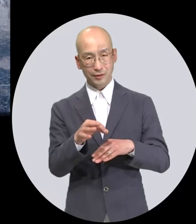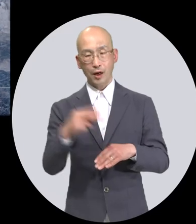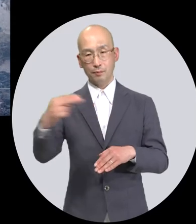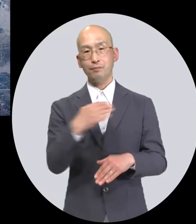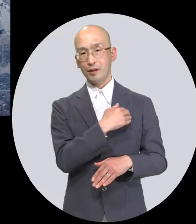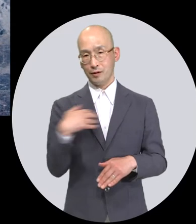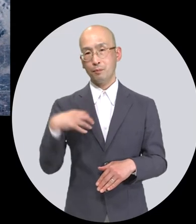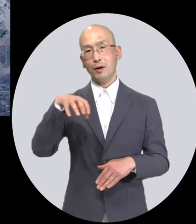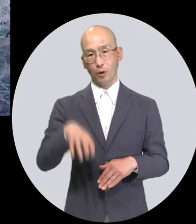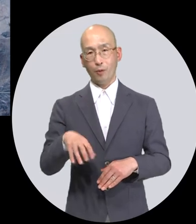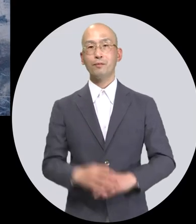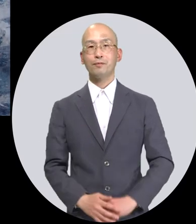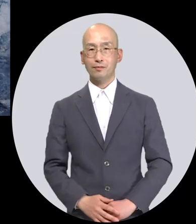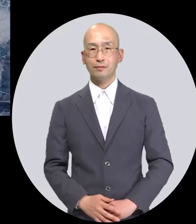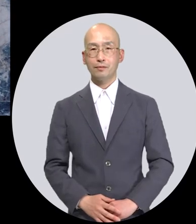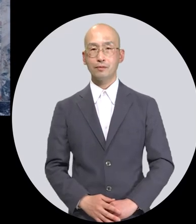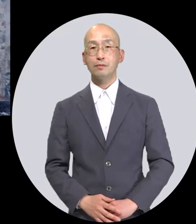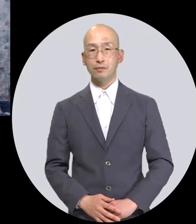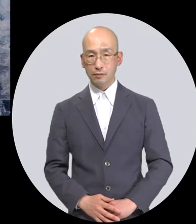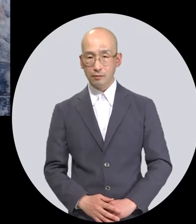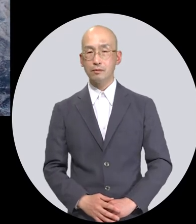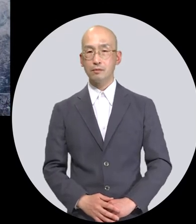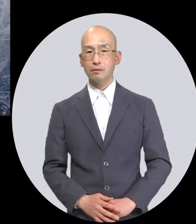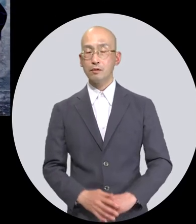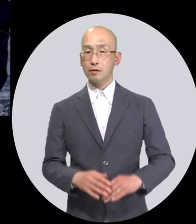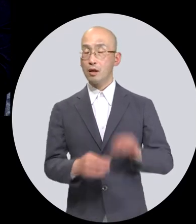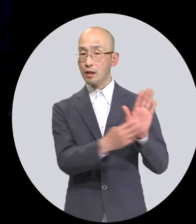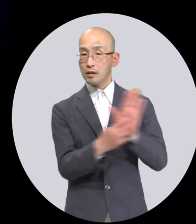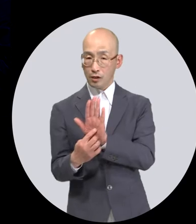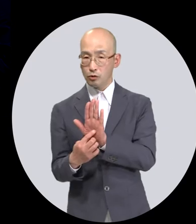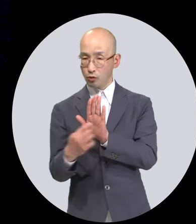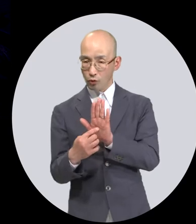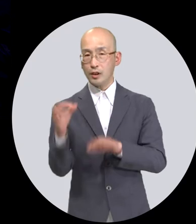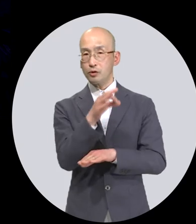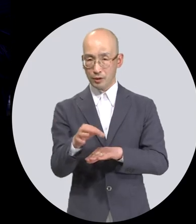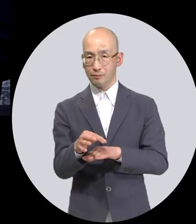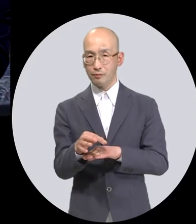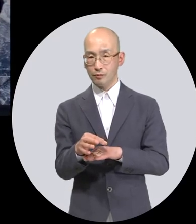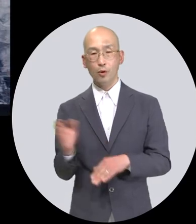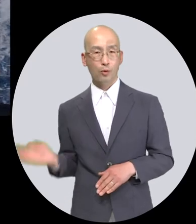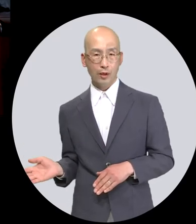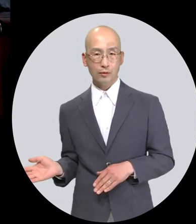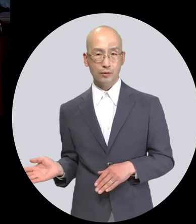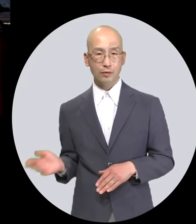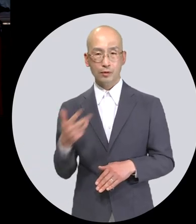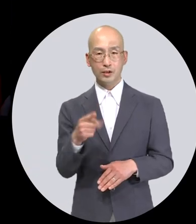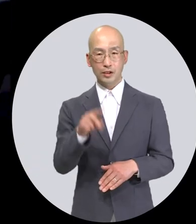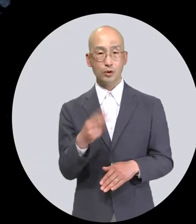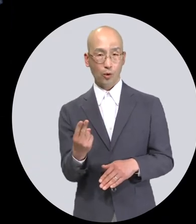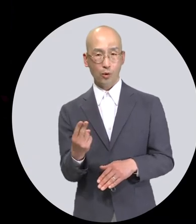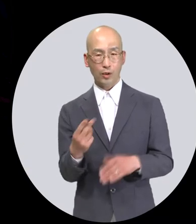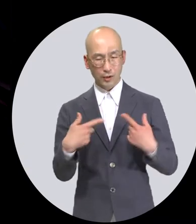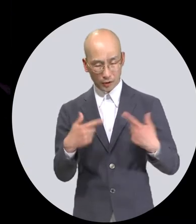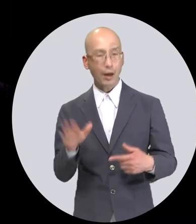クション作品が見ることができる場所です。そのコレクションルームで展示されている作品の、ワーク